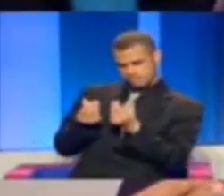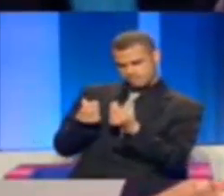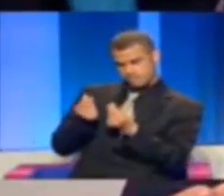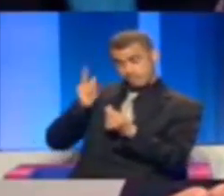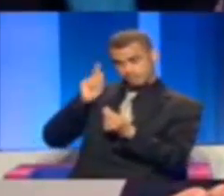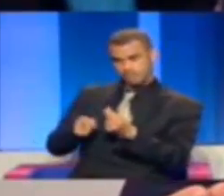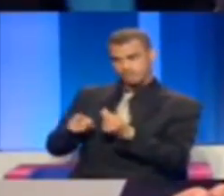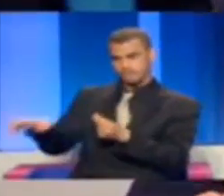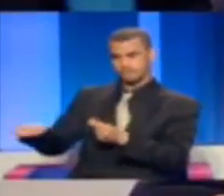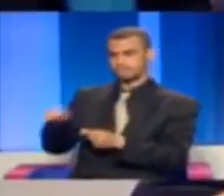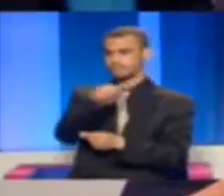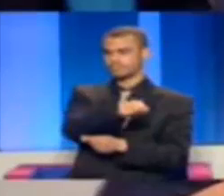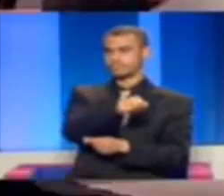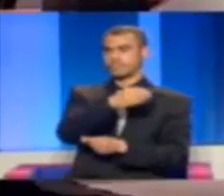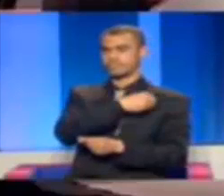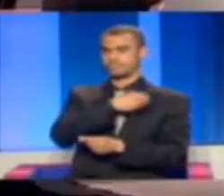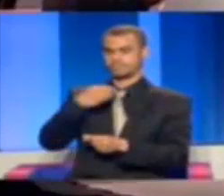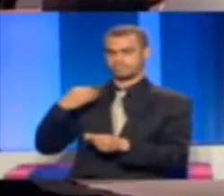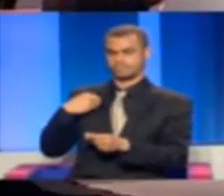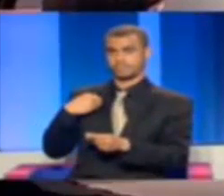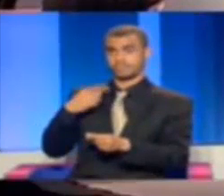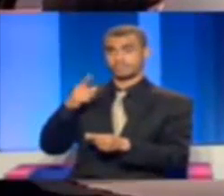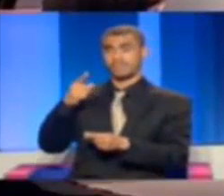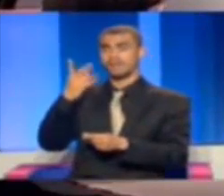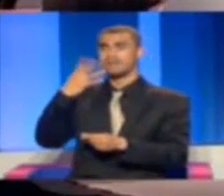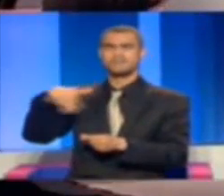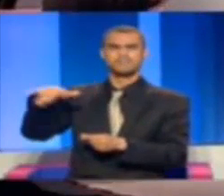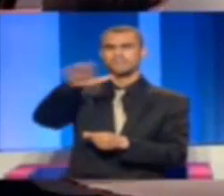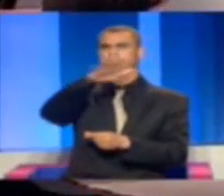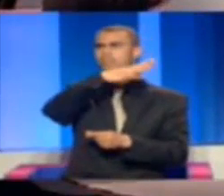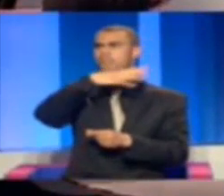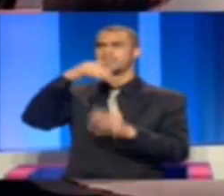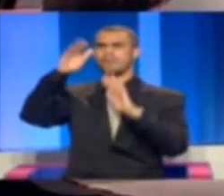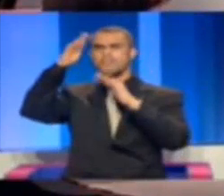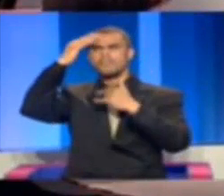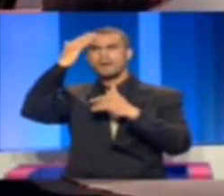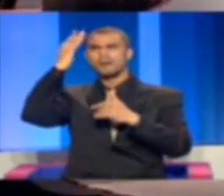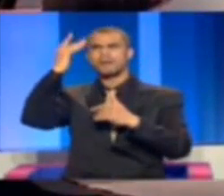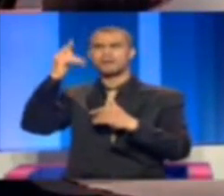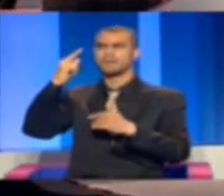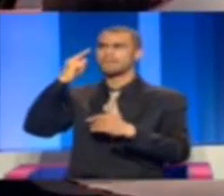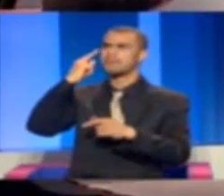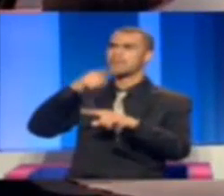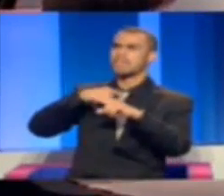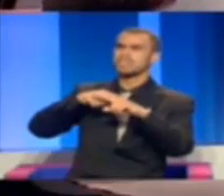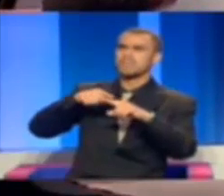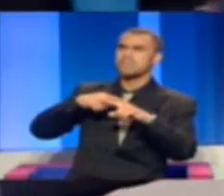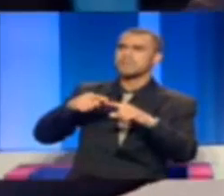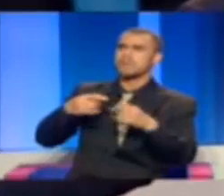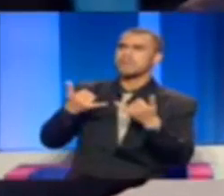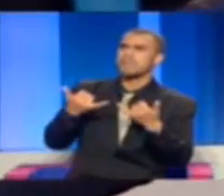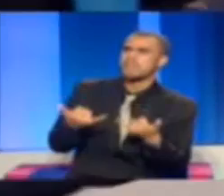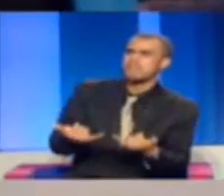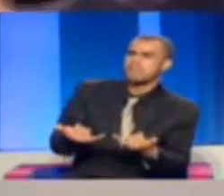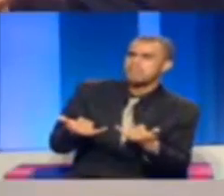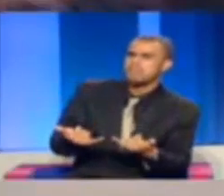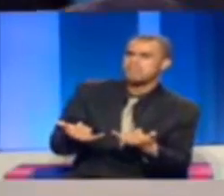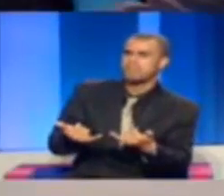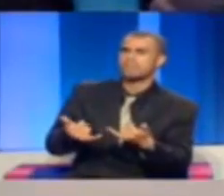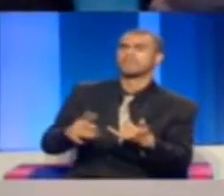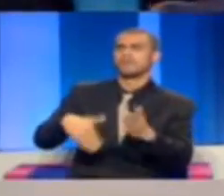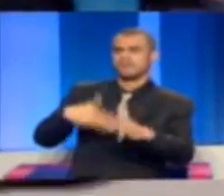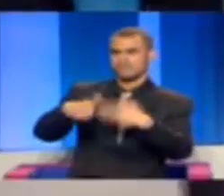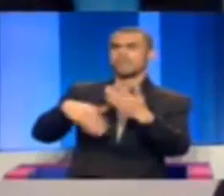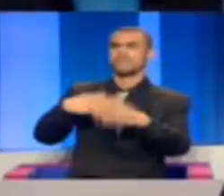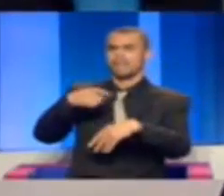ديالها ضروري خاصها تدي عند طبيب. وكاين شي شائعات وشي عبارات شعبيه تتقول بان الطفل دمه ثقيل راه